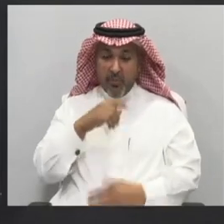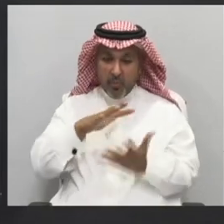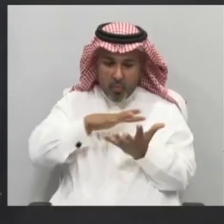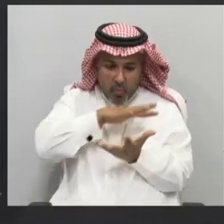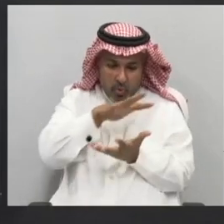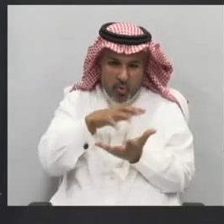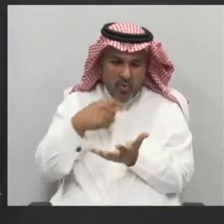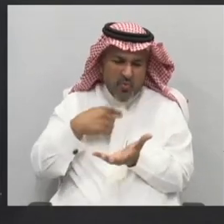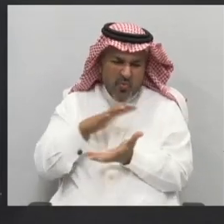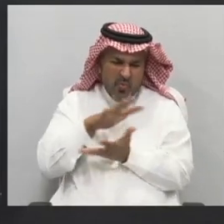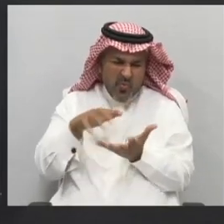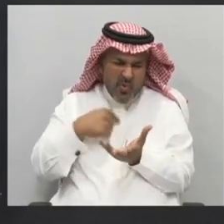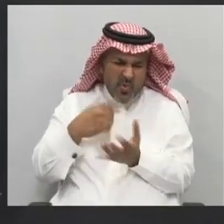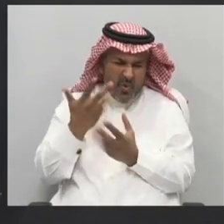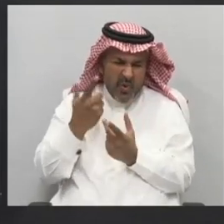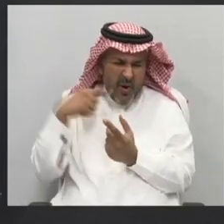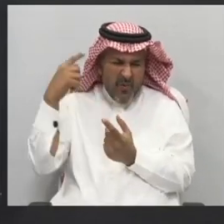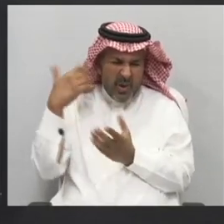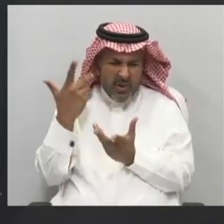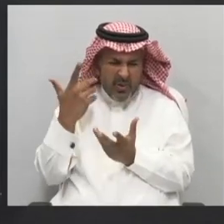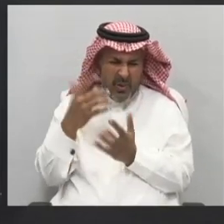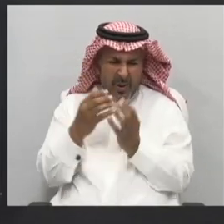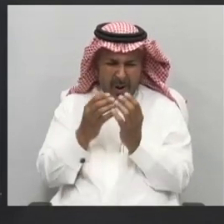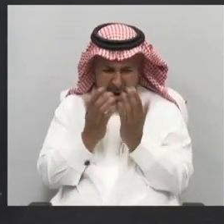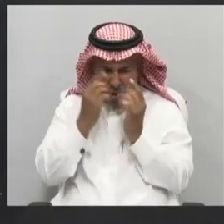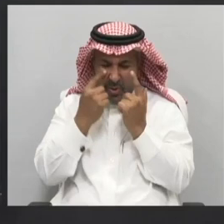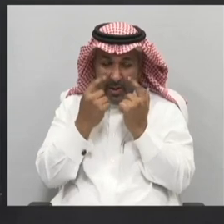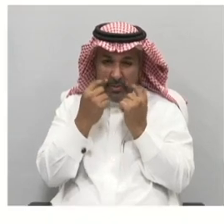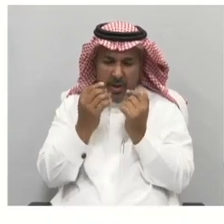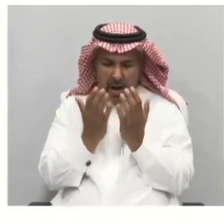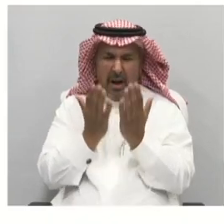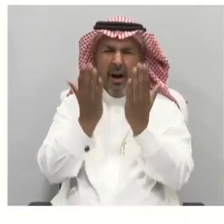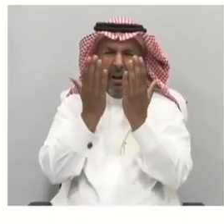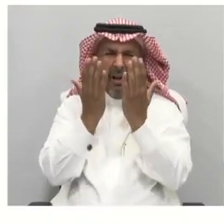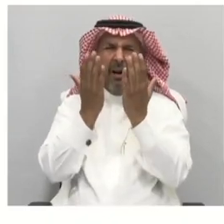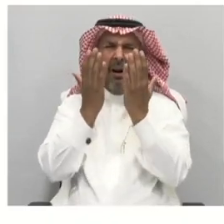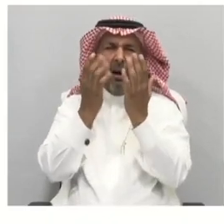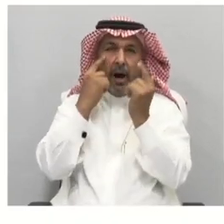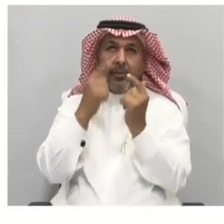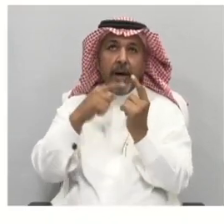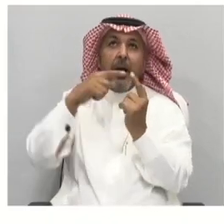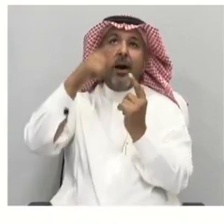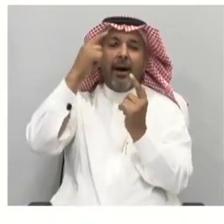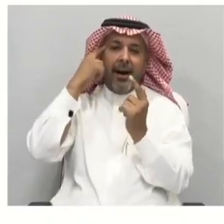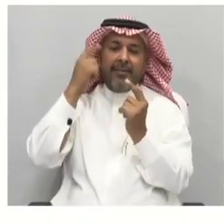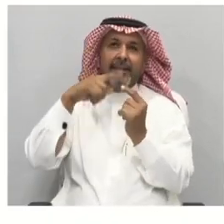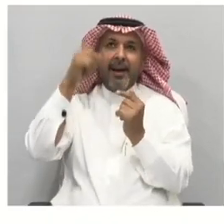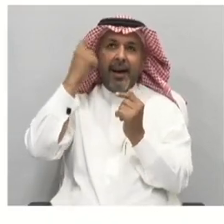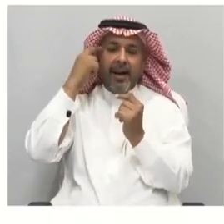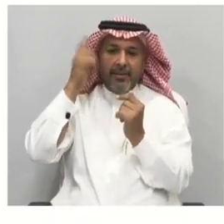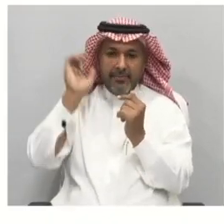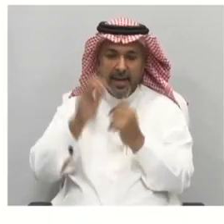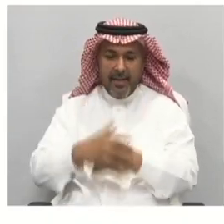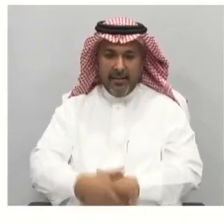التي دلتهم على وجود الله سبحانه وتعالى هذا نشاط استدل على الاقرار بوجود